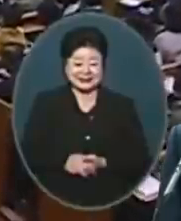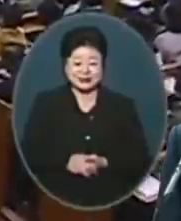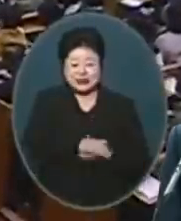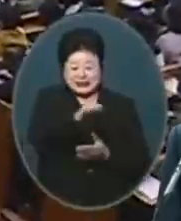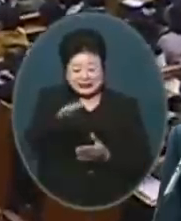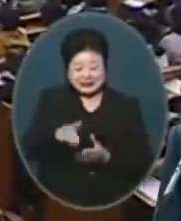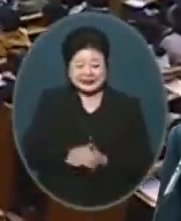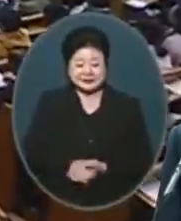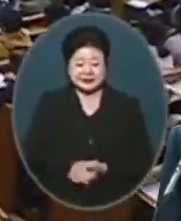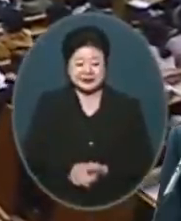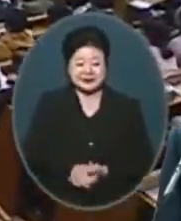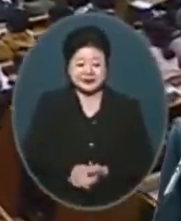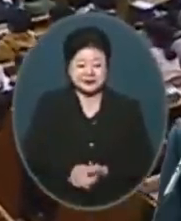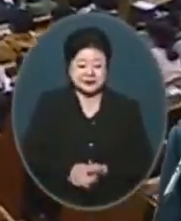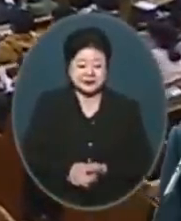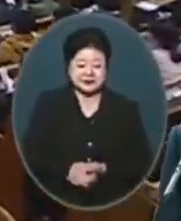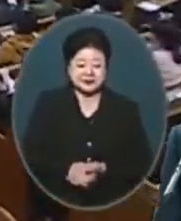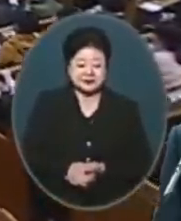우리는